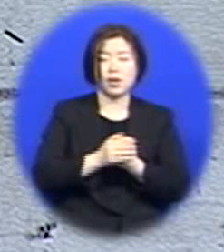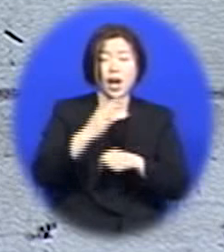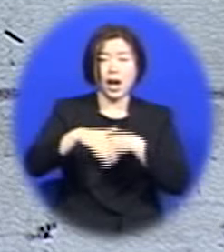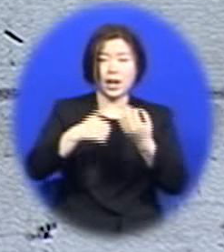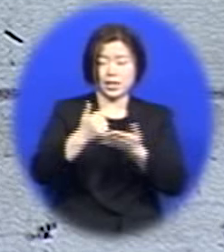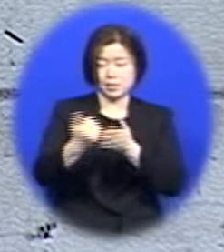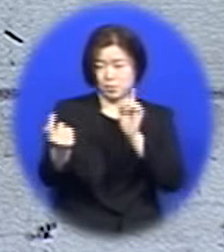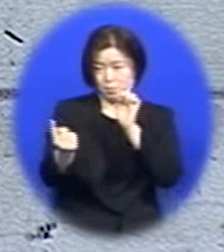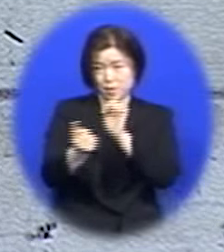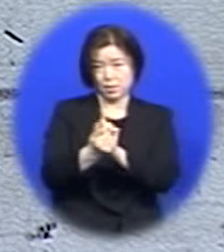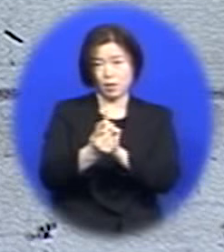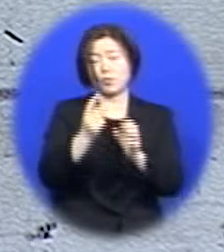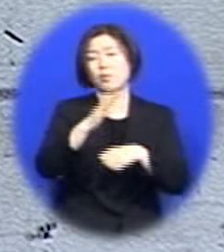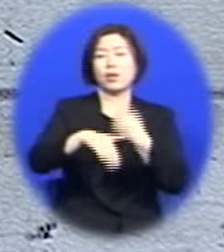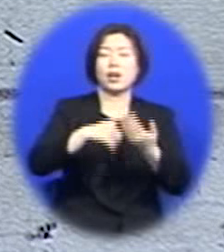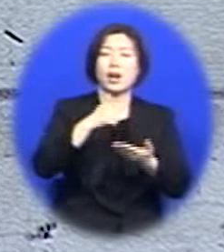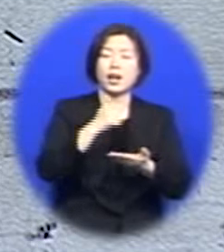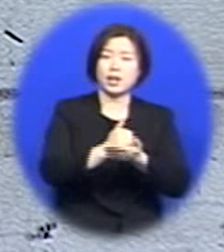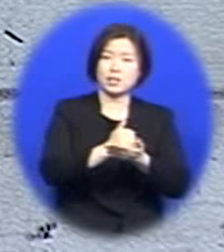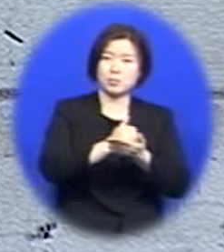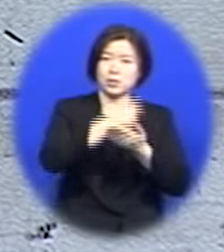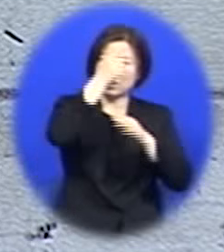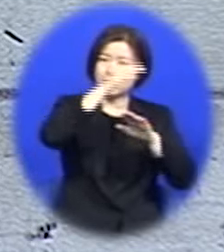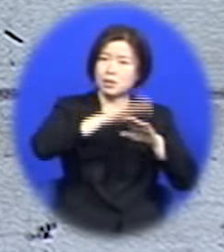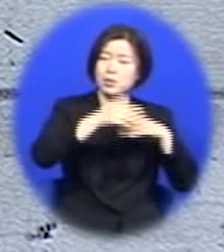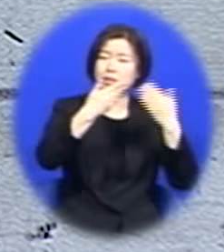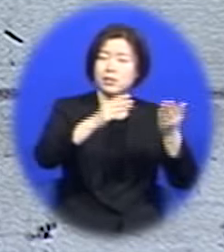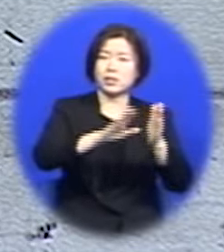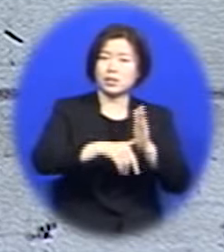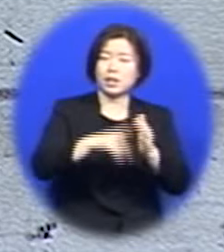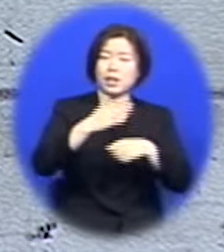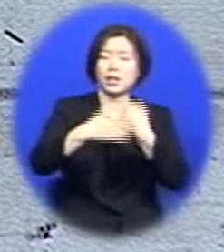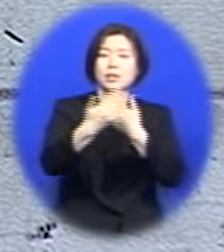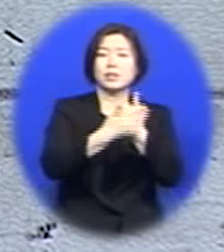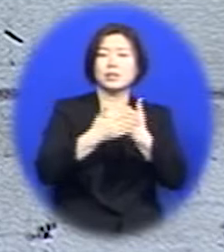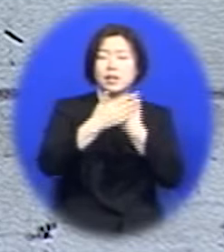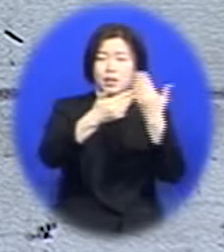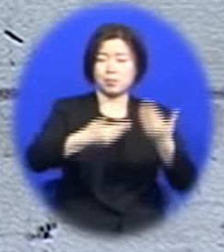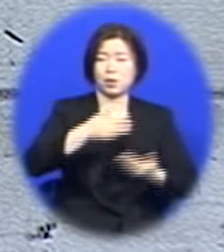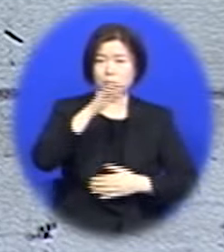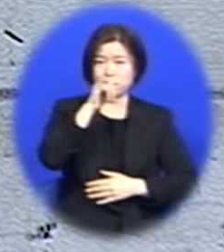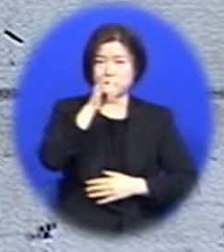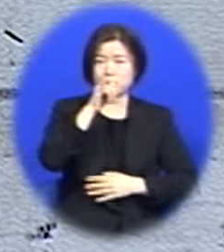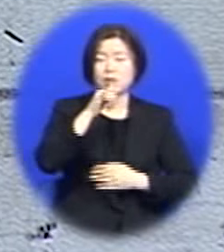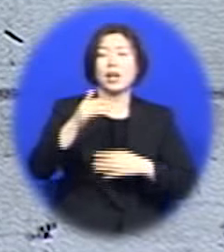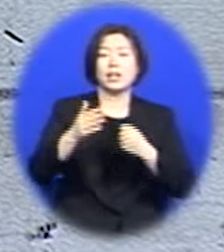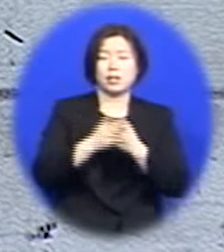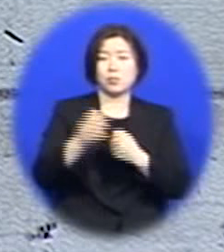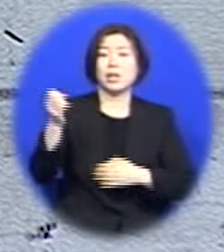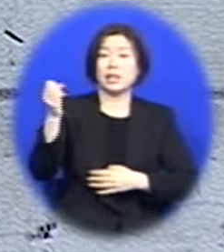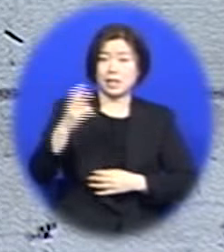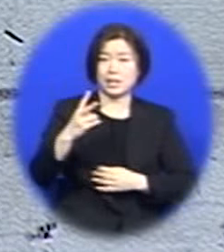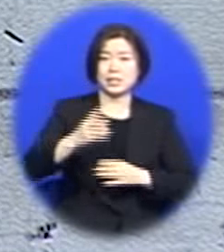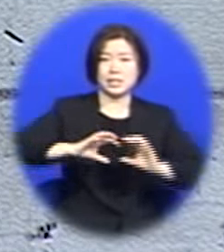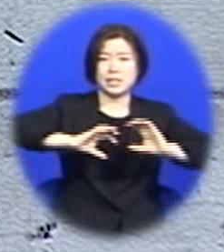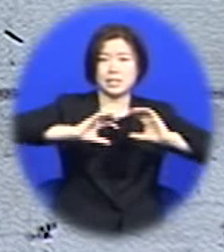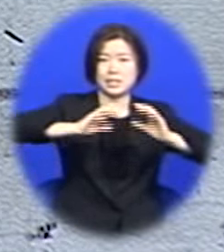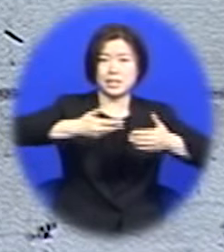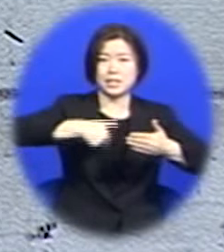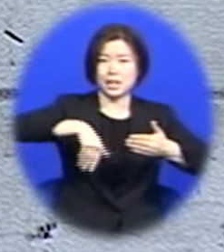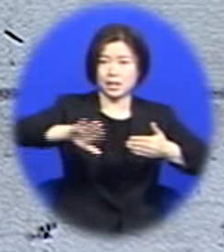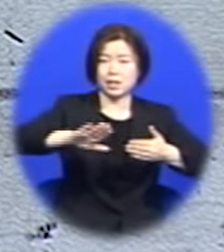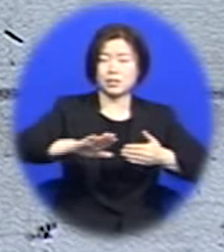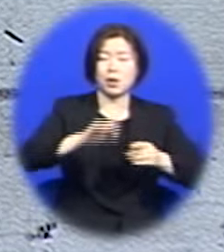되고 예배드리면서 우리는 하나님의 은혜를 받습니다. 그래서 다시 세상에 나가서 말씀대로 살